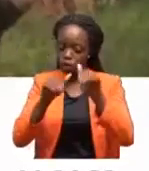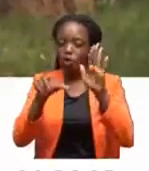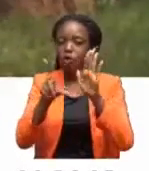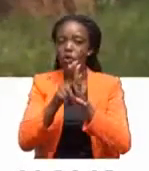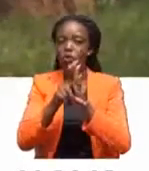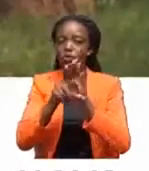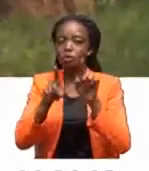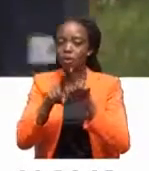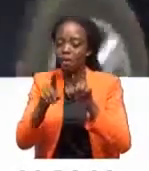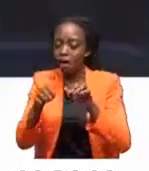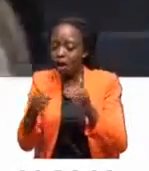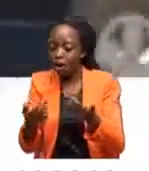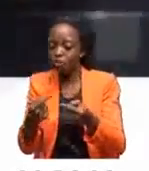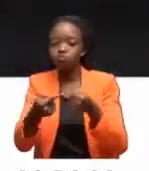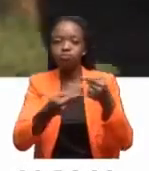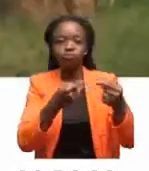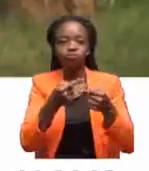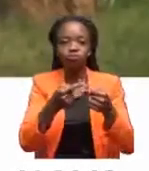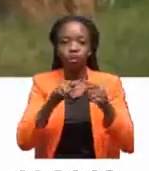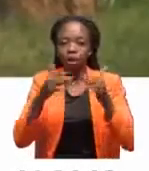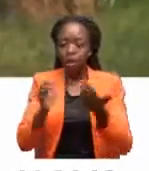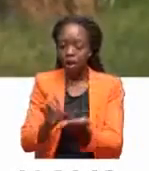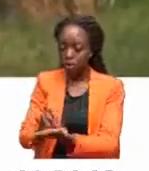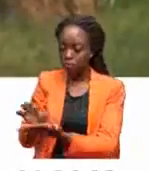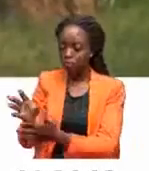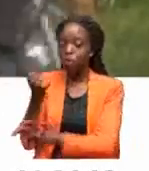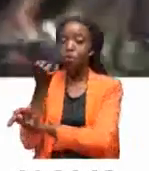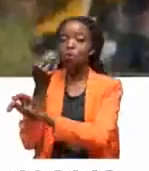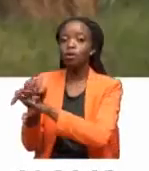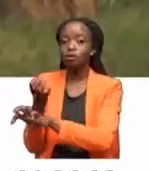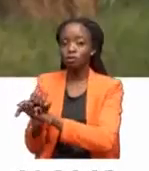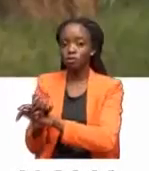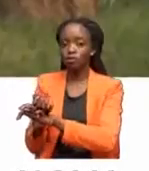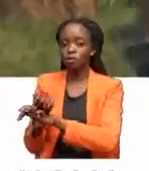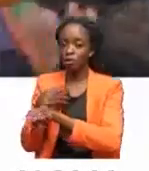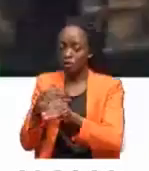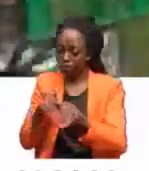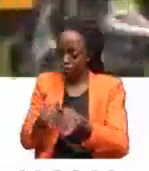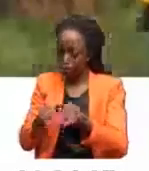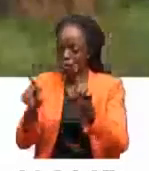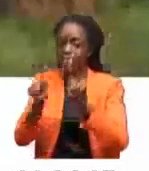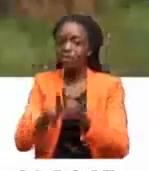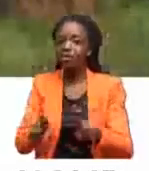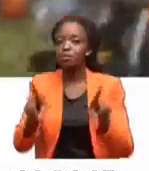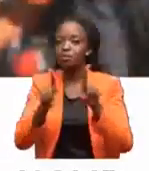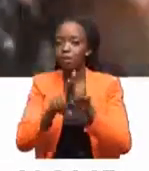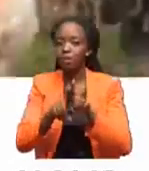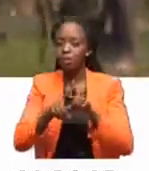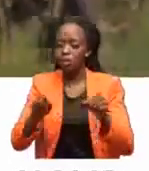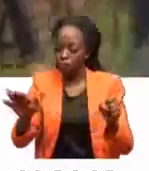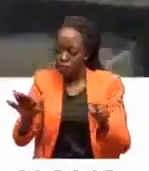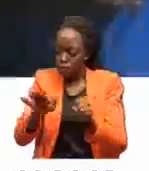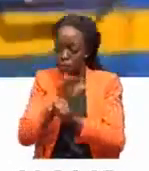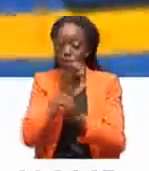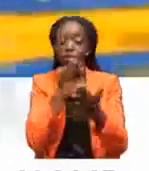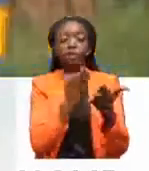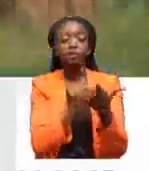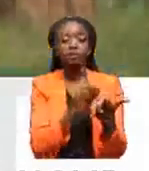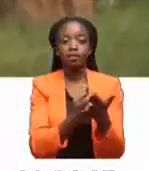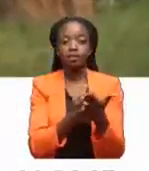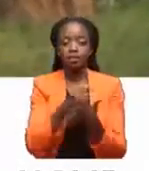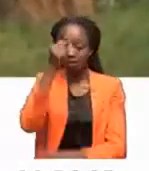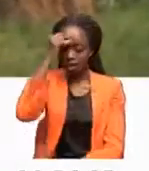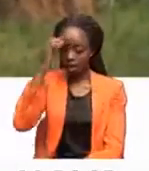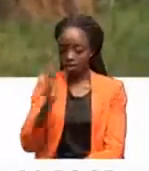ifanyike, jinsi walimngatua juzi wa Ititu. Tumefuata njia hiyo hiyo na ushahidi wa kutosha ya kwamba gavana wa Trans